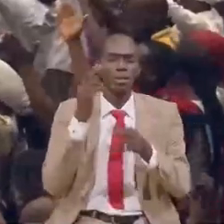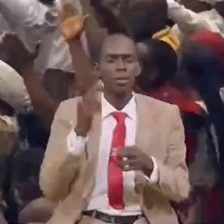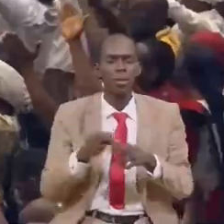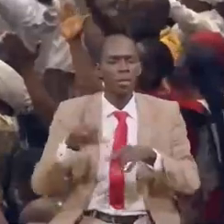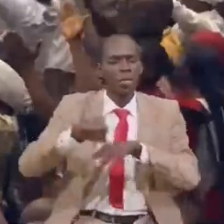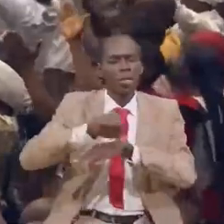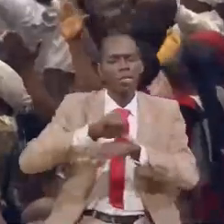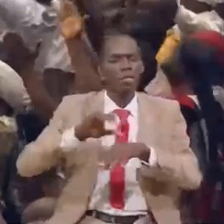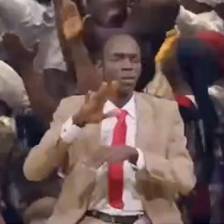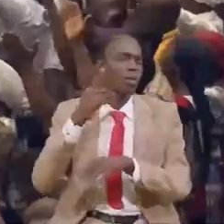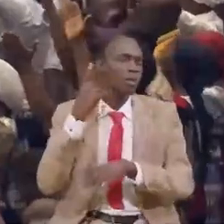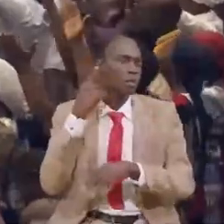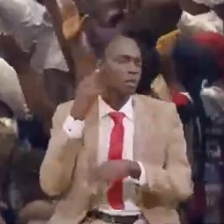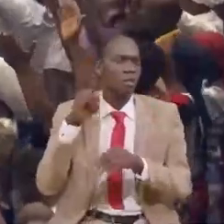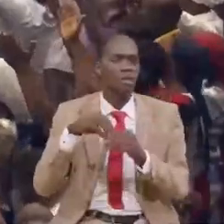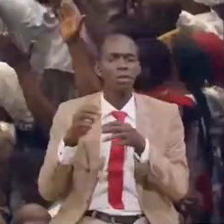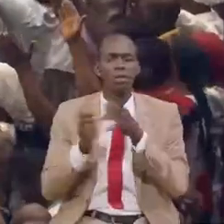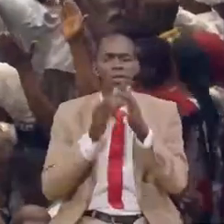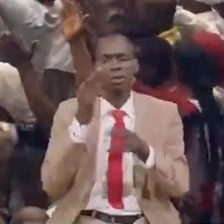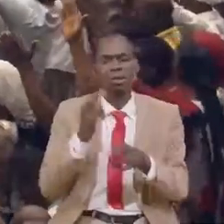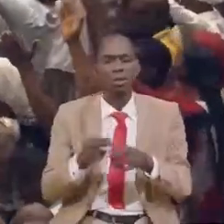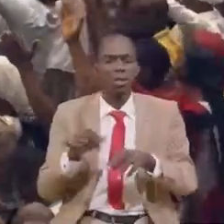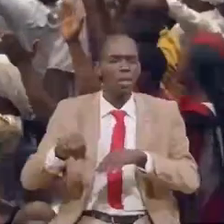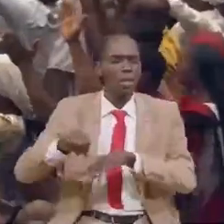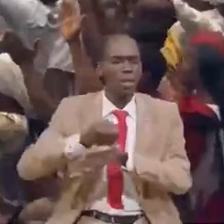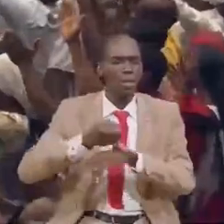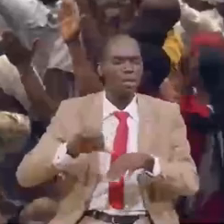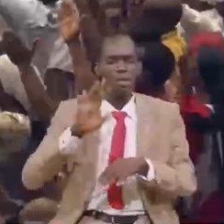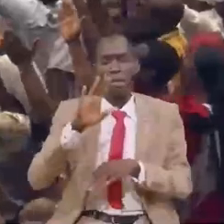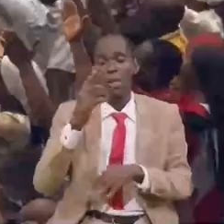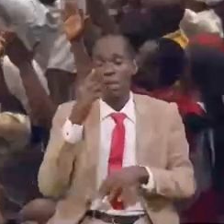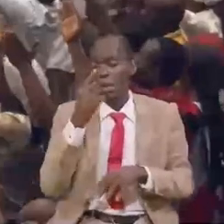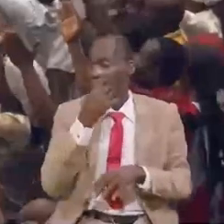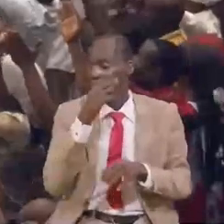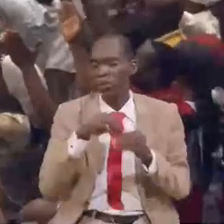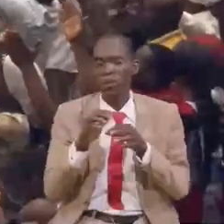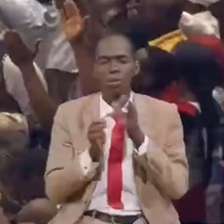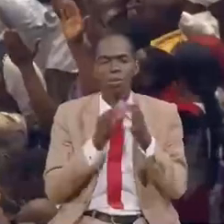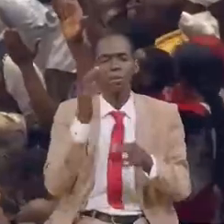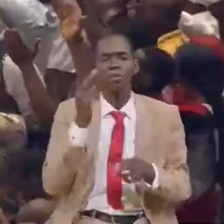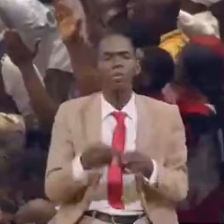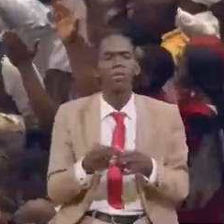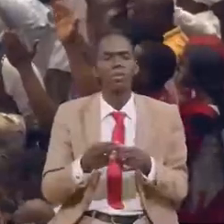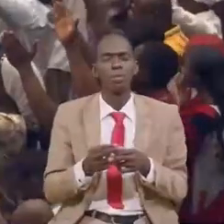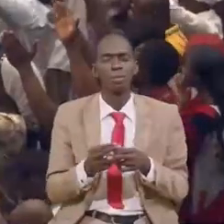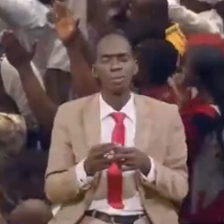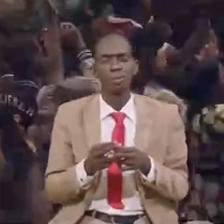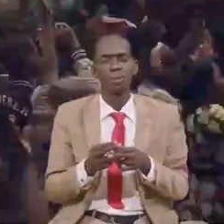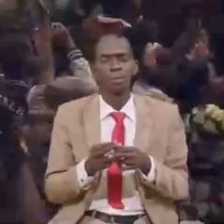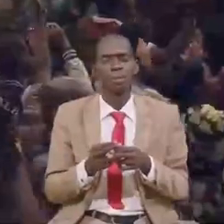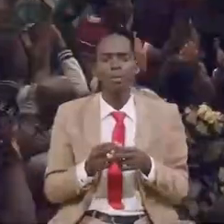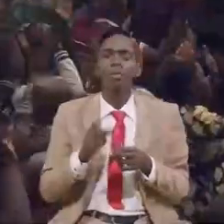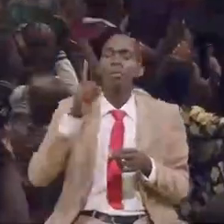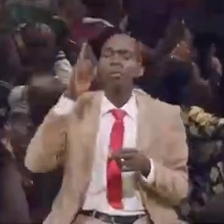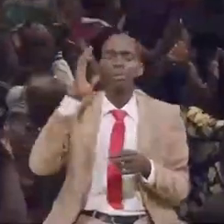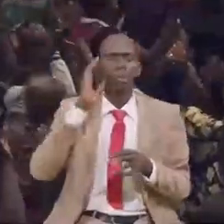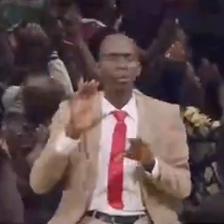oint leurs yeux, oint leurs yeux, leur langue, leurs oreilles, qu'ils fassent du bien.